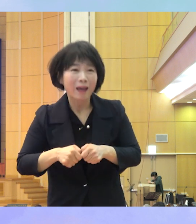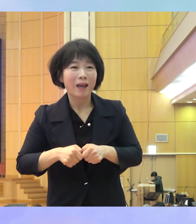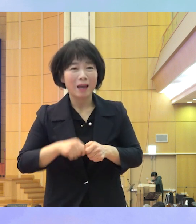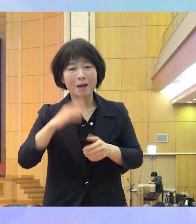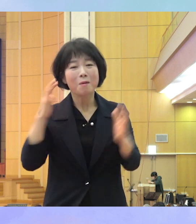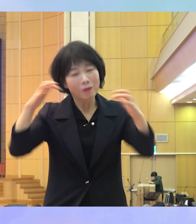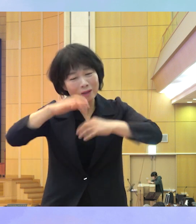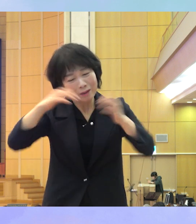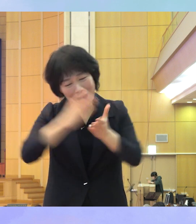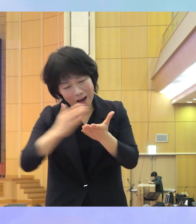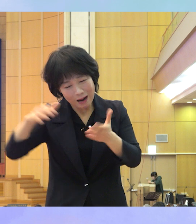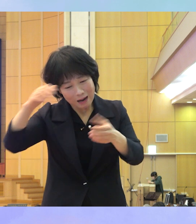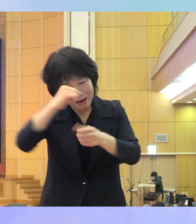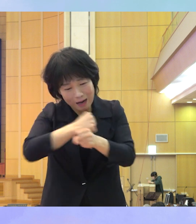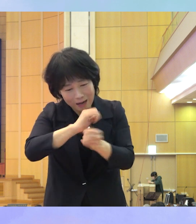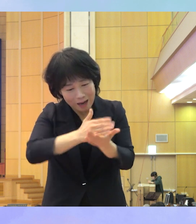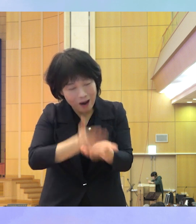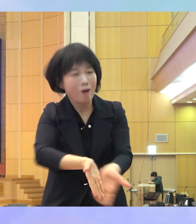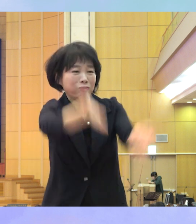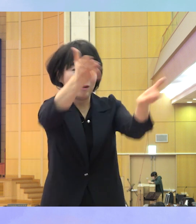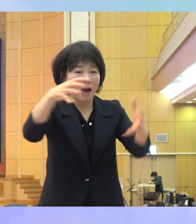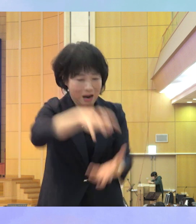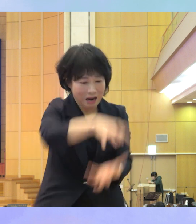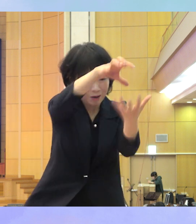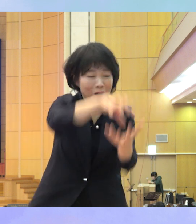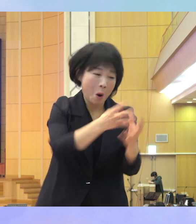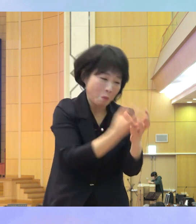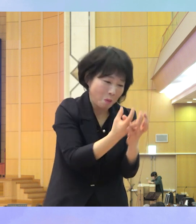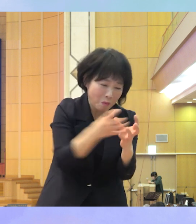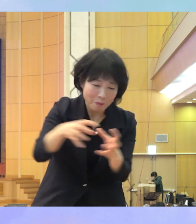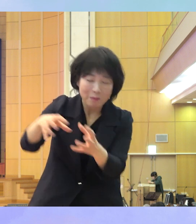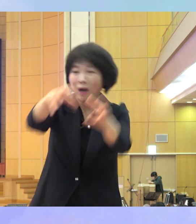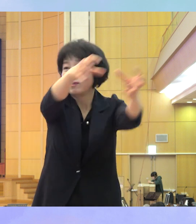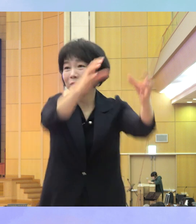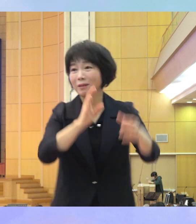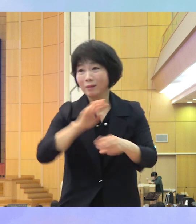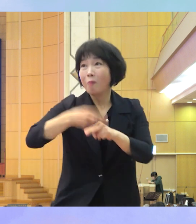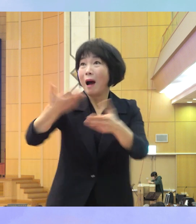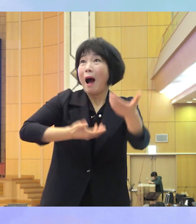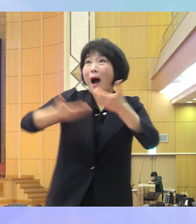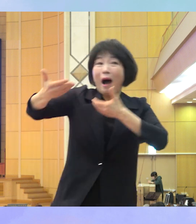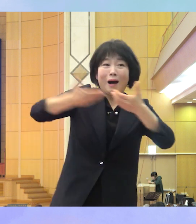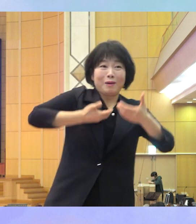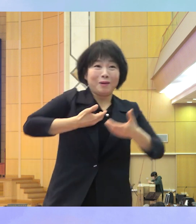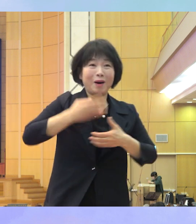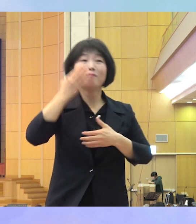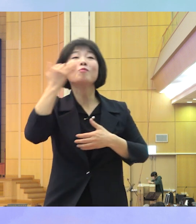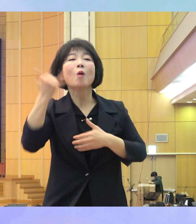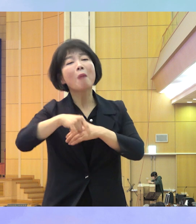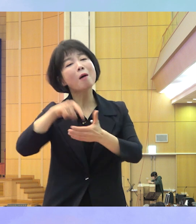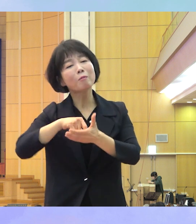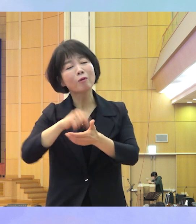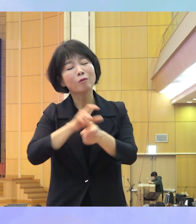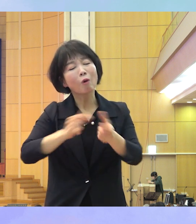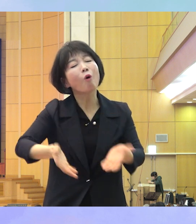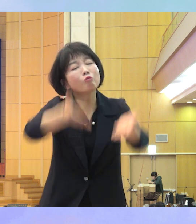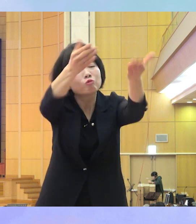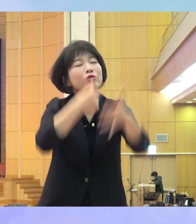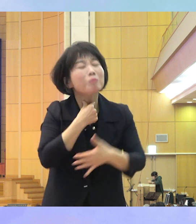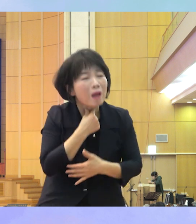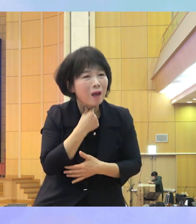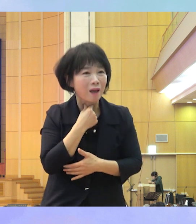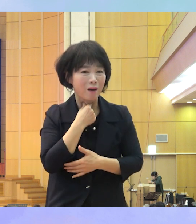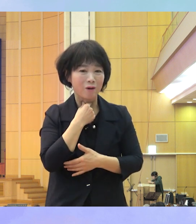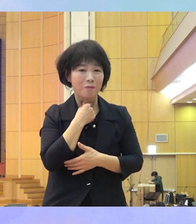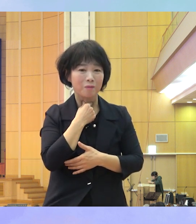음식인데 그거 다 먹었던 건데도 또 부침 요만큼, 떡도 요만큼, 하다 쪼물쪼물 싸가지고 그냥 다 주려고